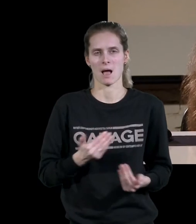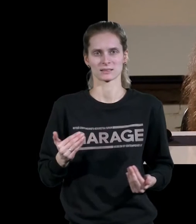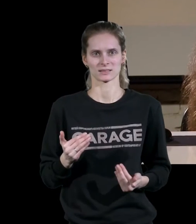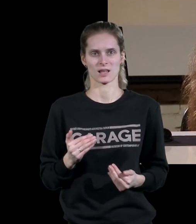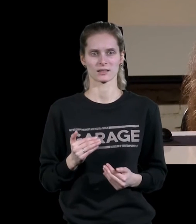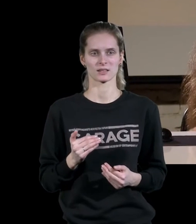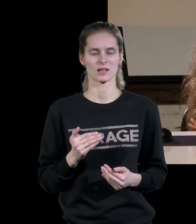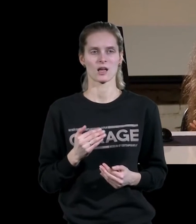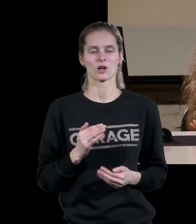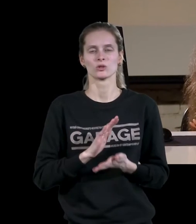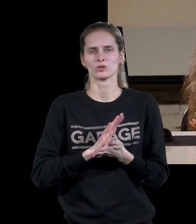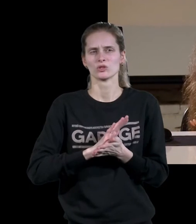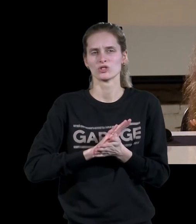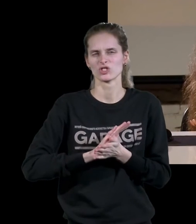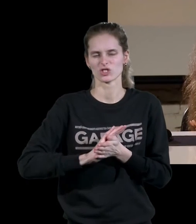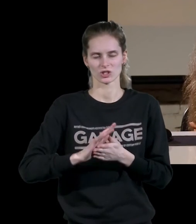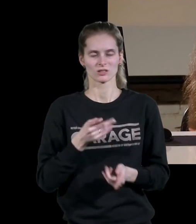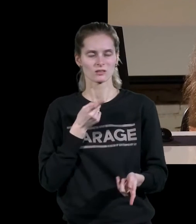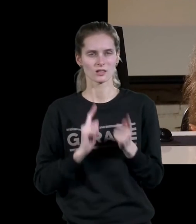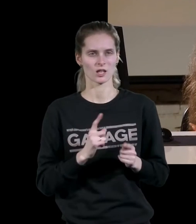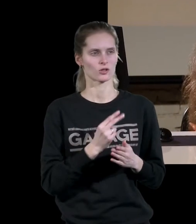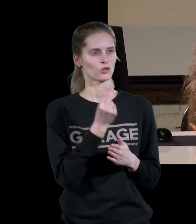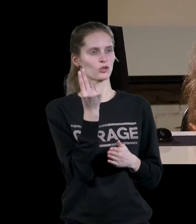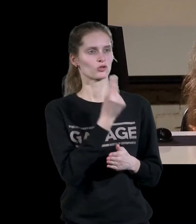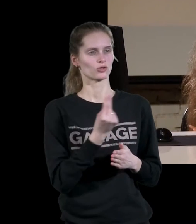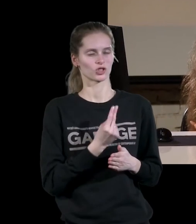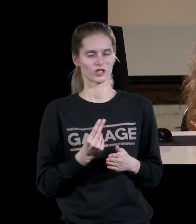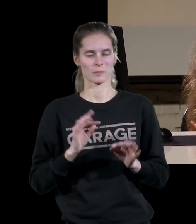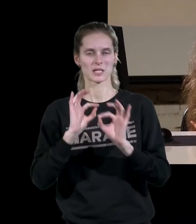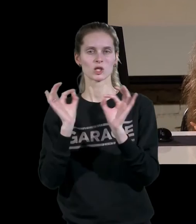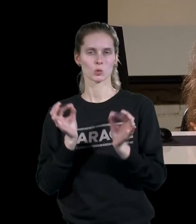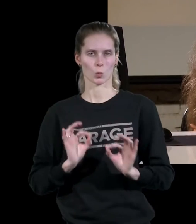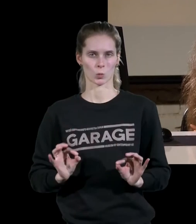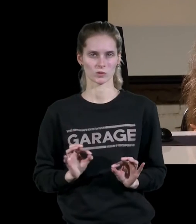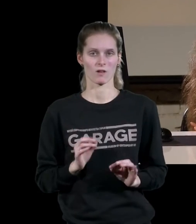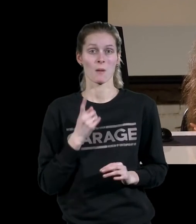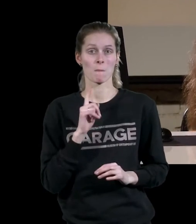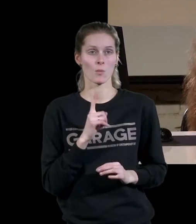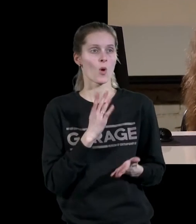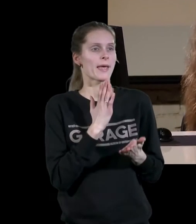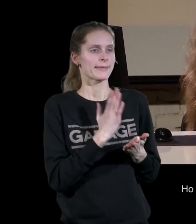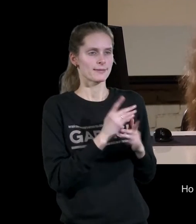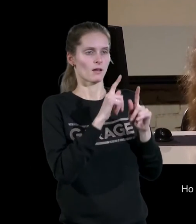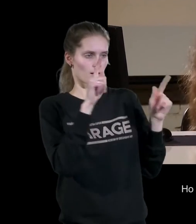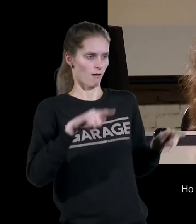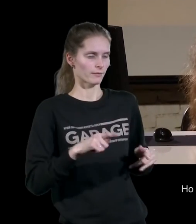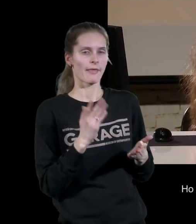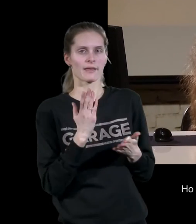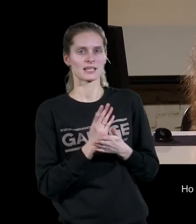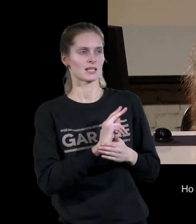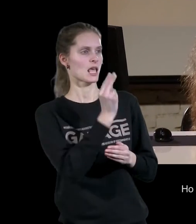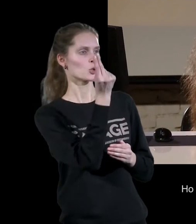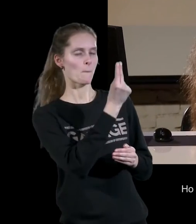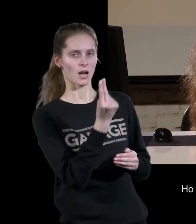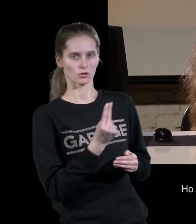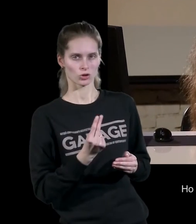чистой живописи в современном искусстве, потому что, конечно, сохранилась и картина, сохранилось и изображение, но именно